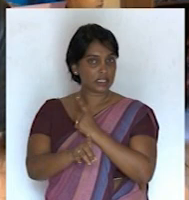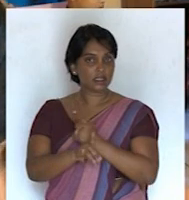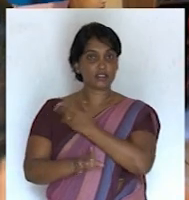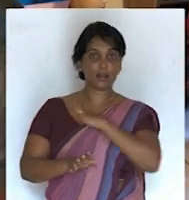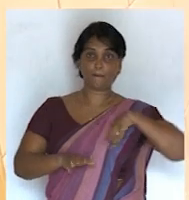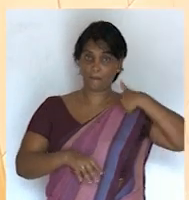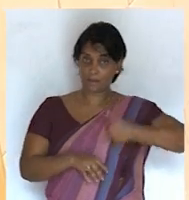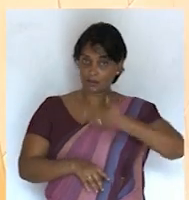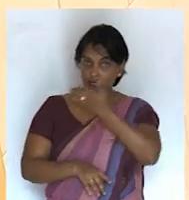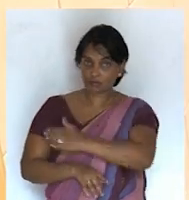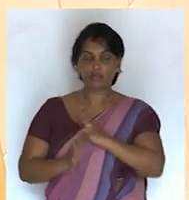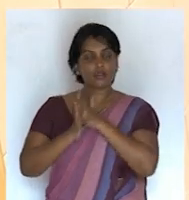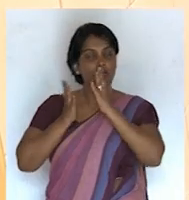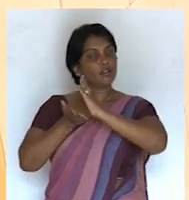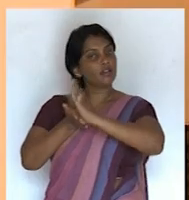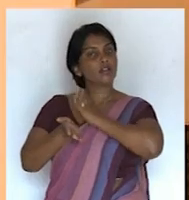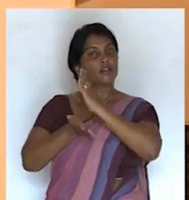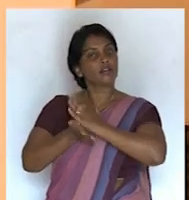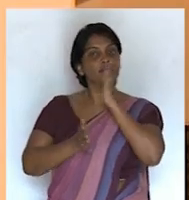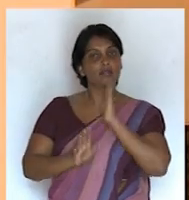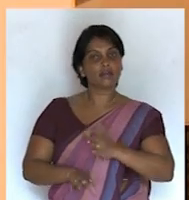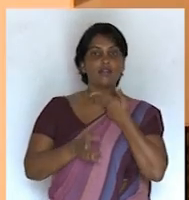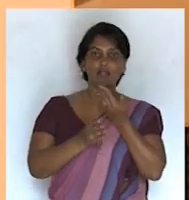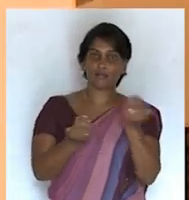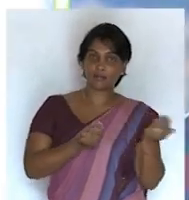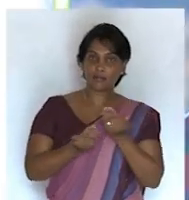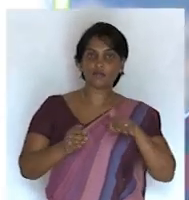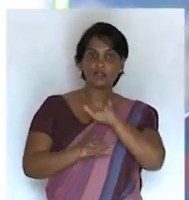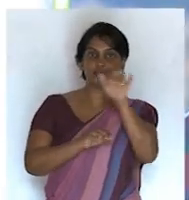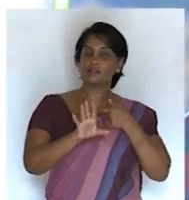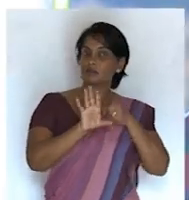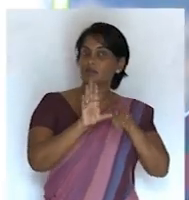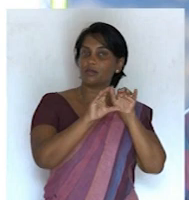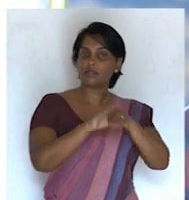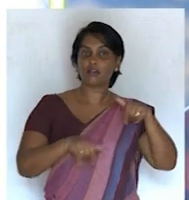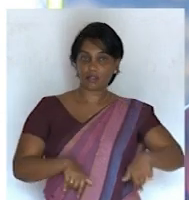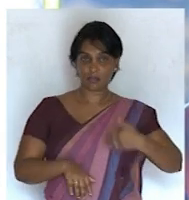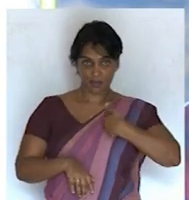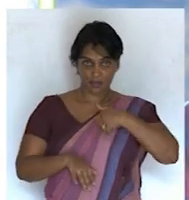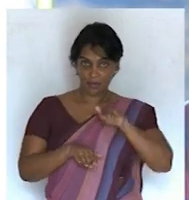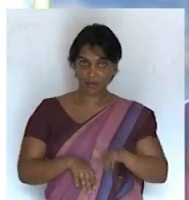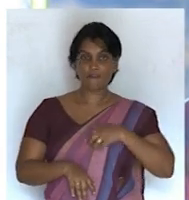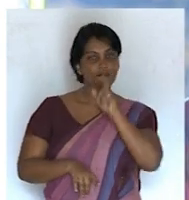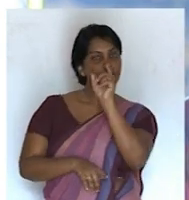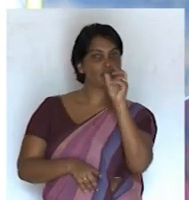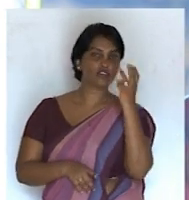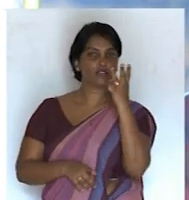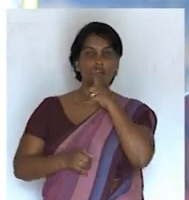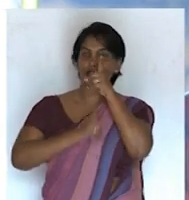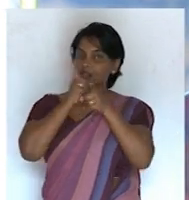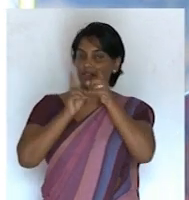මැඩම්ගෙන් ගොඩාක් උදව් ලැබුණා අපිට බබාව සමාජයට හුරු කරගන්න. දැන් මගේ බබා වචන තුනක් විතර කතා